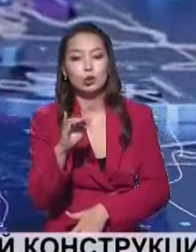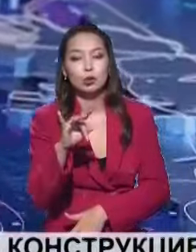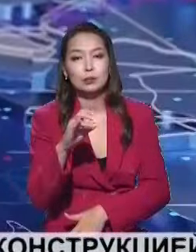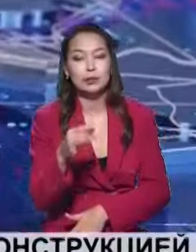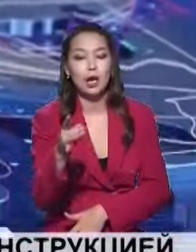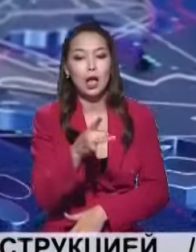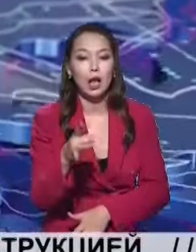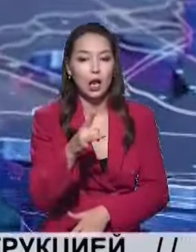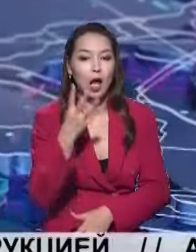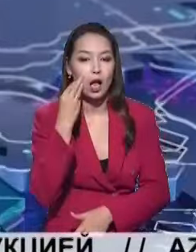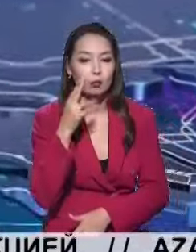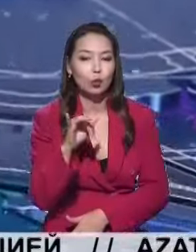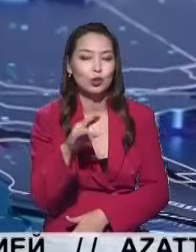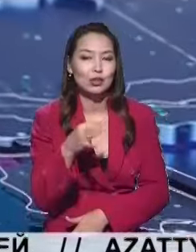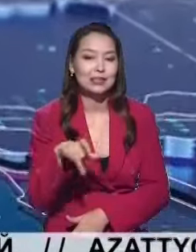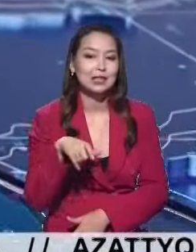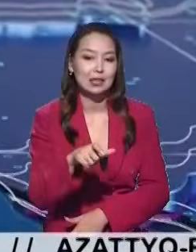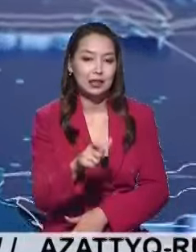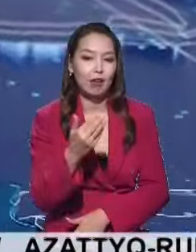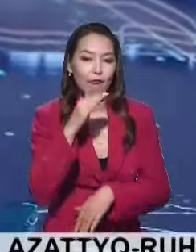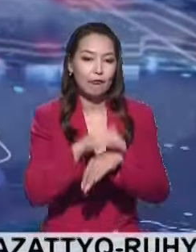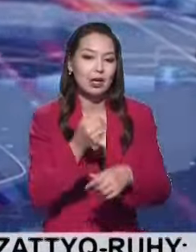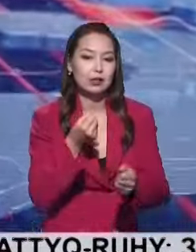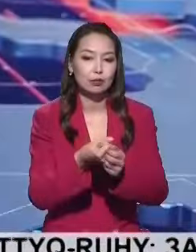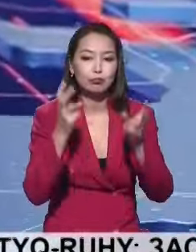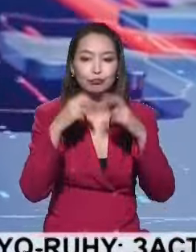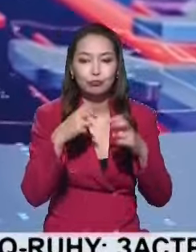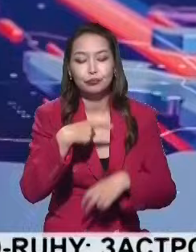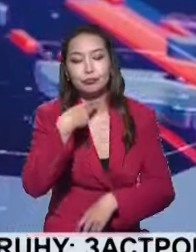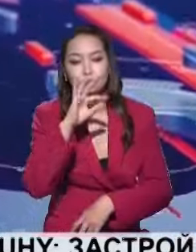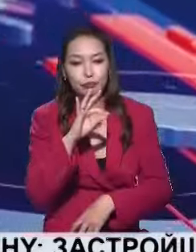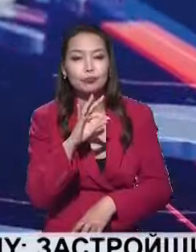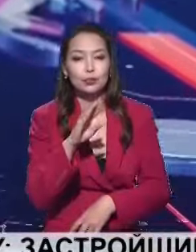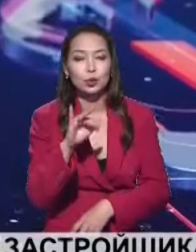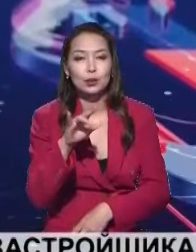Кульджинскому тракту. Факт ДТП расследуется сотрудниками управления полиции Турксибского района.